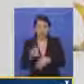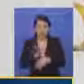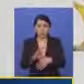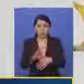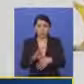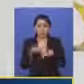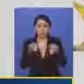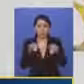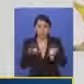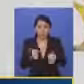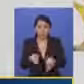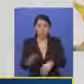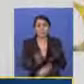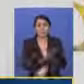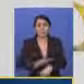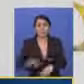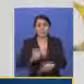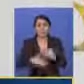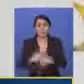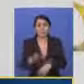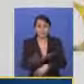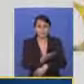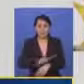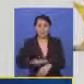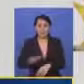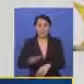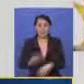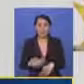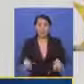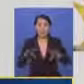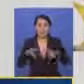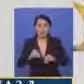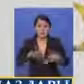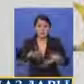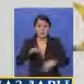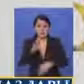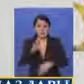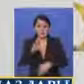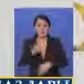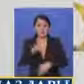мәртебе болса болады. Біз өте қуаныштымыз. Бұл біздің бүкіл нәтиже компаниясын істеп жүрген